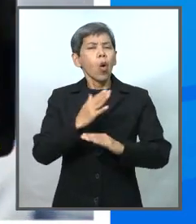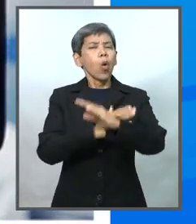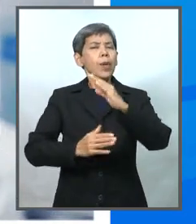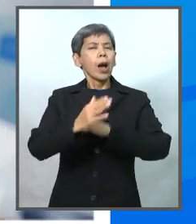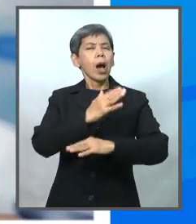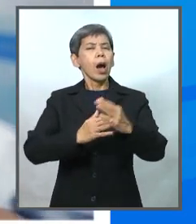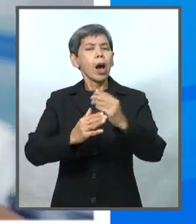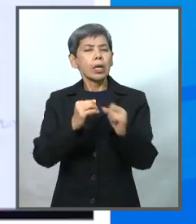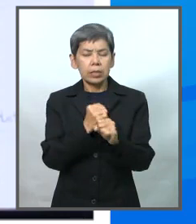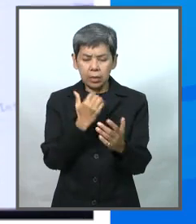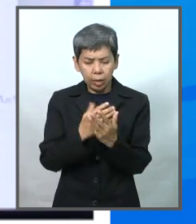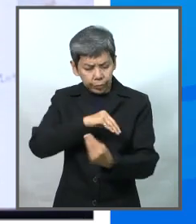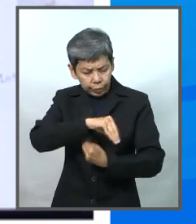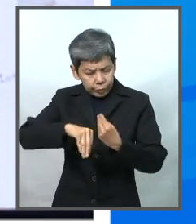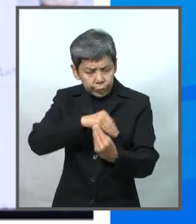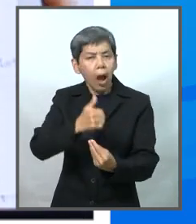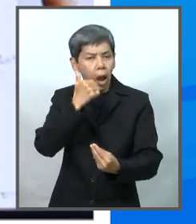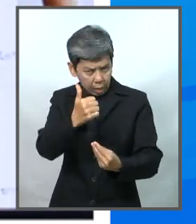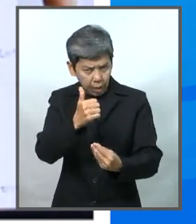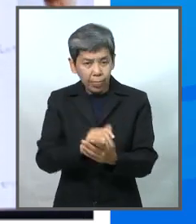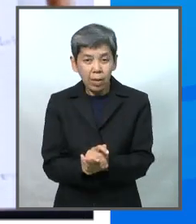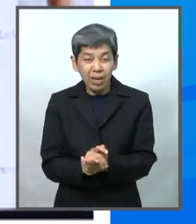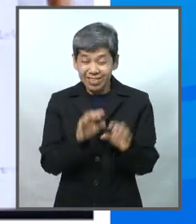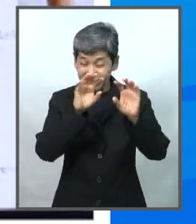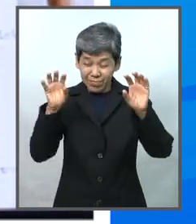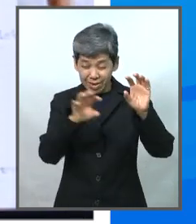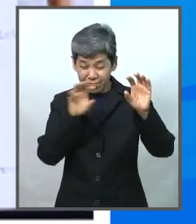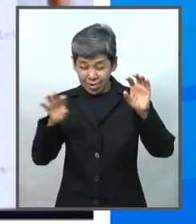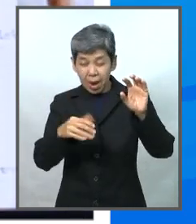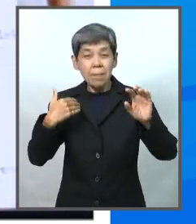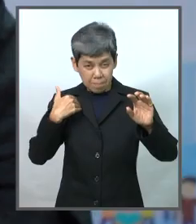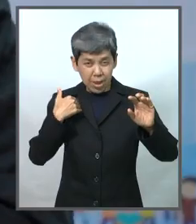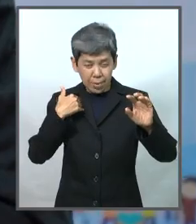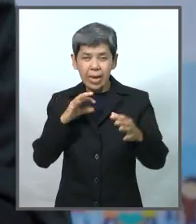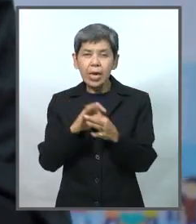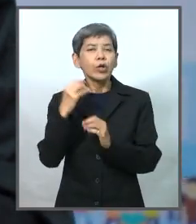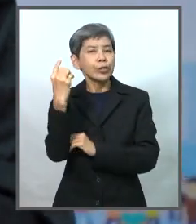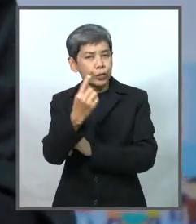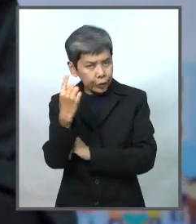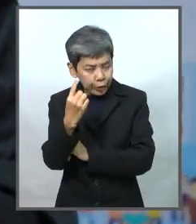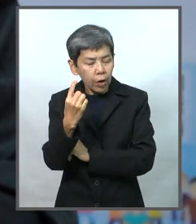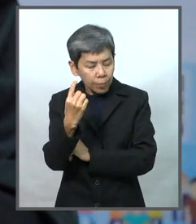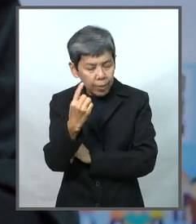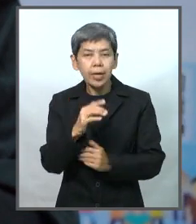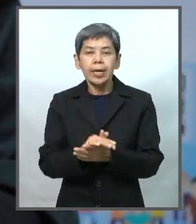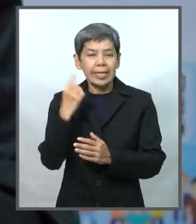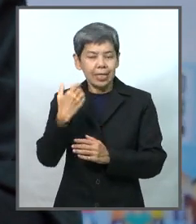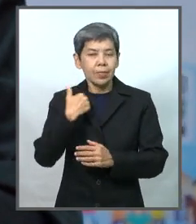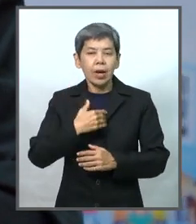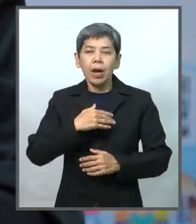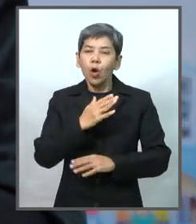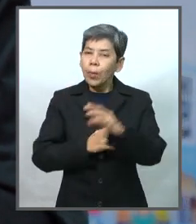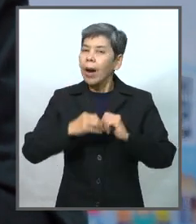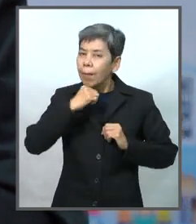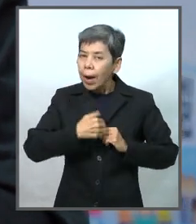การนะครับสร้างรายได้ให้กับผู้พิการนะครับซึ่งแพลตฟอร์มของเรานะครับก็จะมีเรื่องการท่องเที่ยวของคนพิการและผู้สูงอายุนะครับ